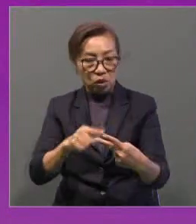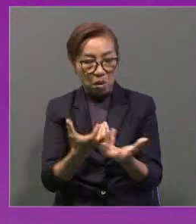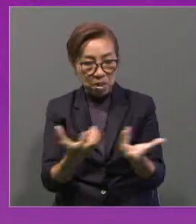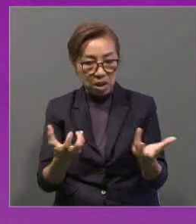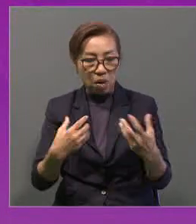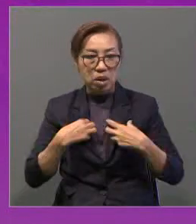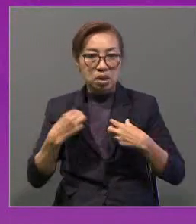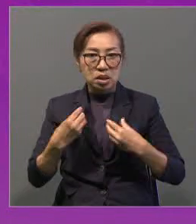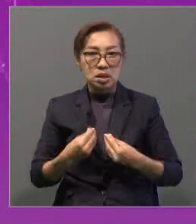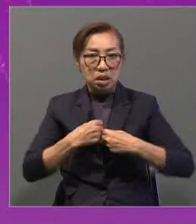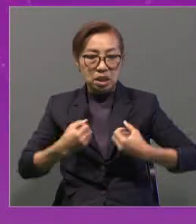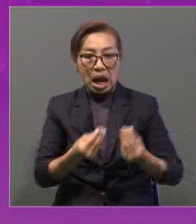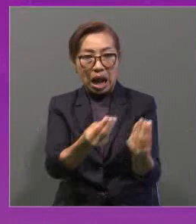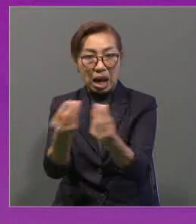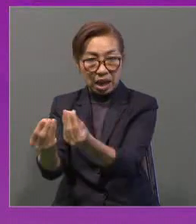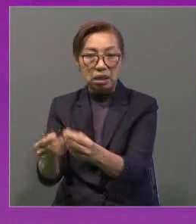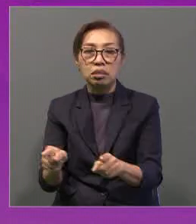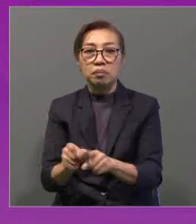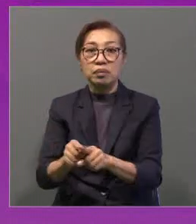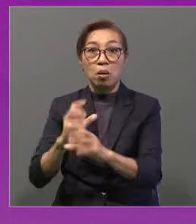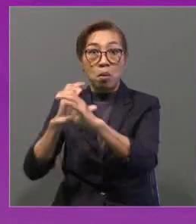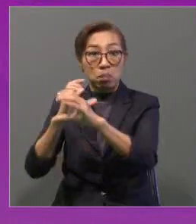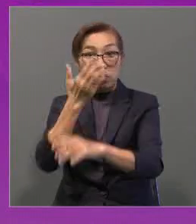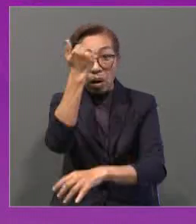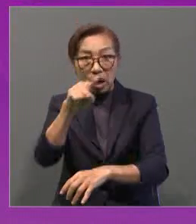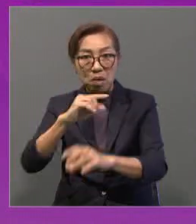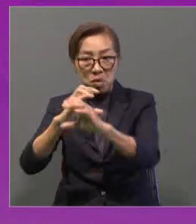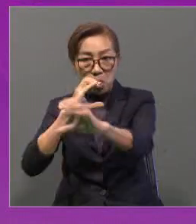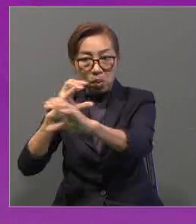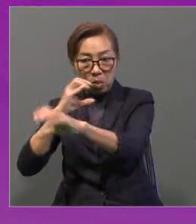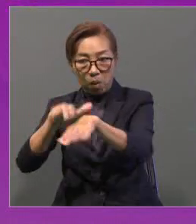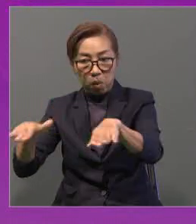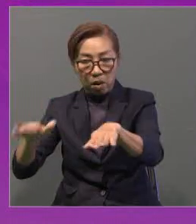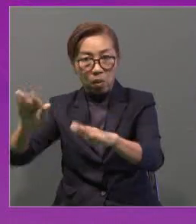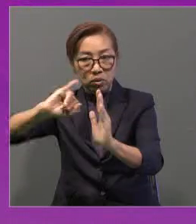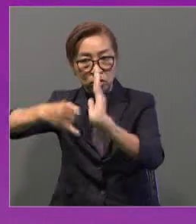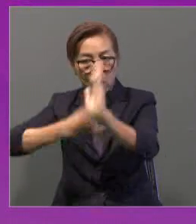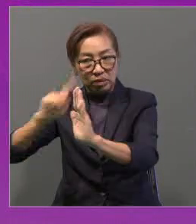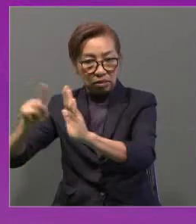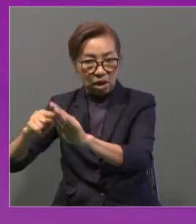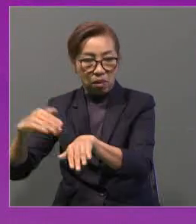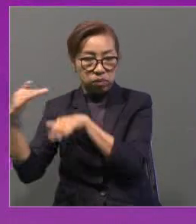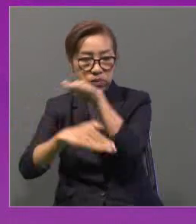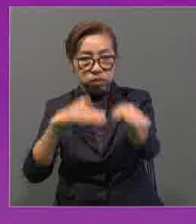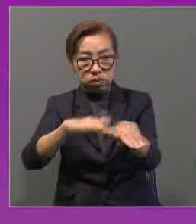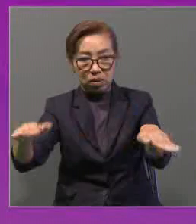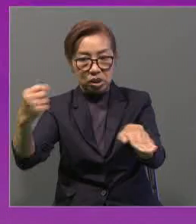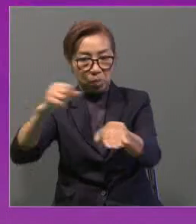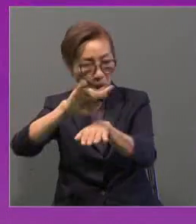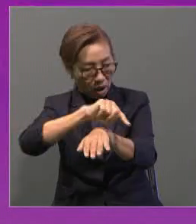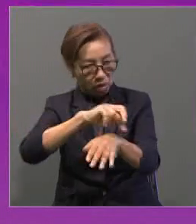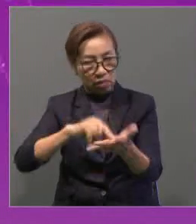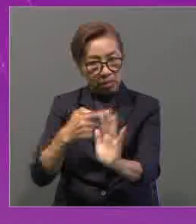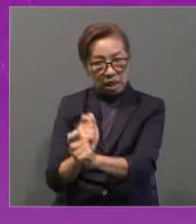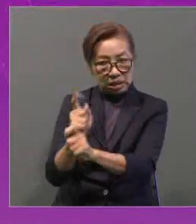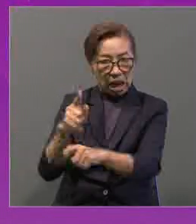ยืดถูกไหมใช่ค่ะคือต้องบอกการขนคนเนี่ยเขามีลักษณะเป็นรถบัสค่ะที่มาจากพื้นที่ต่างจังหวัดหลาย 10คันเลยไอ้ตรงนี้มันเป็นการขนคน